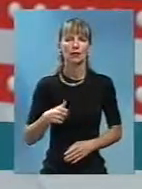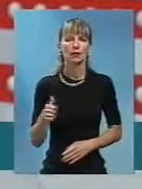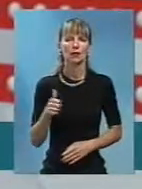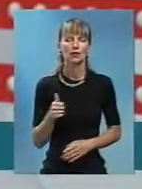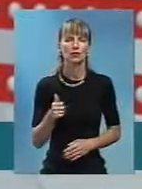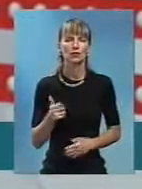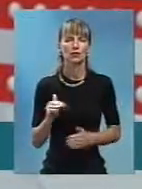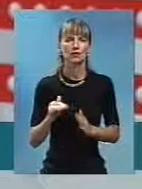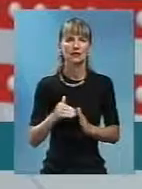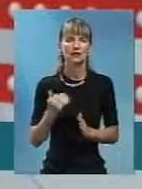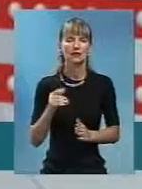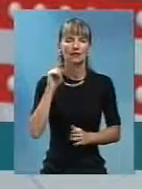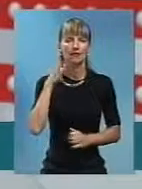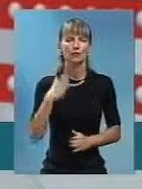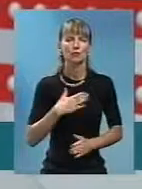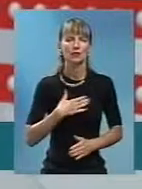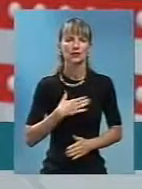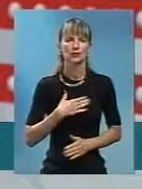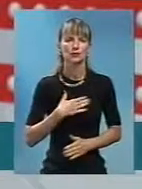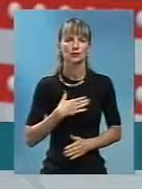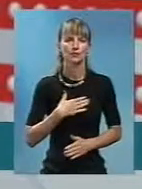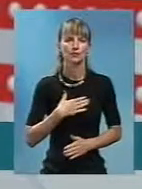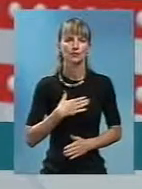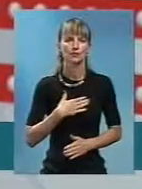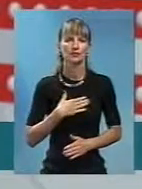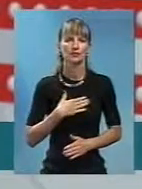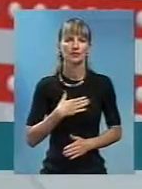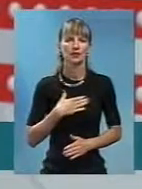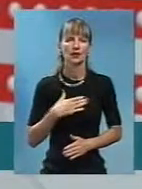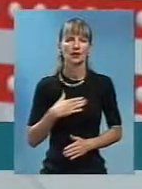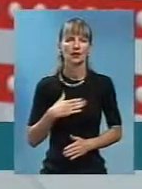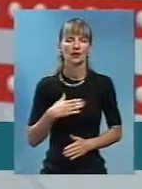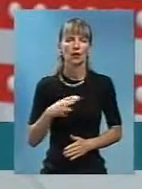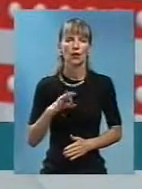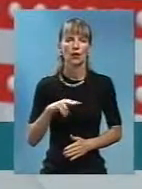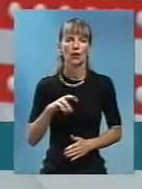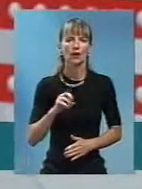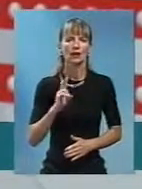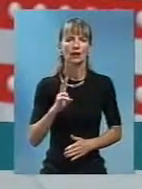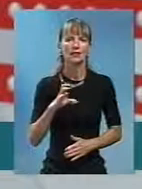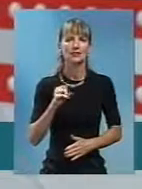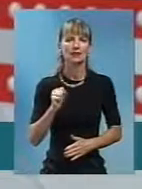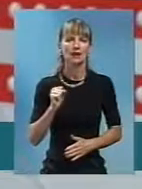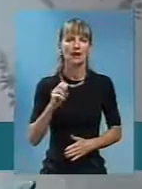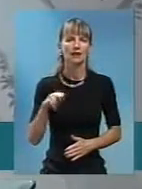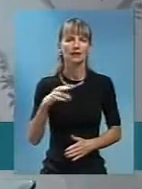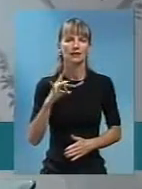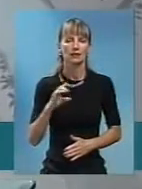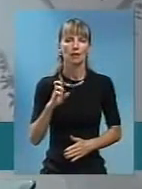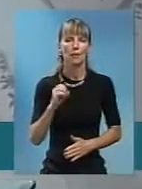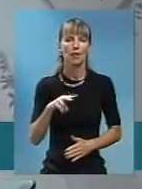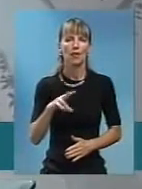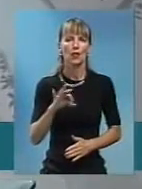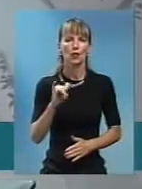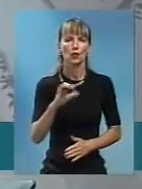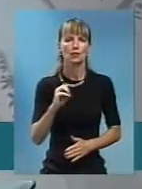скликання, відомий наш, знову ж таки, Теска Білову, Олександр Федорович Білоусенко. Ну як же без